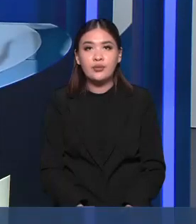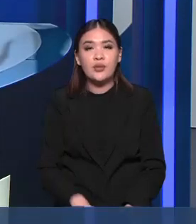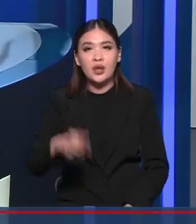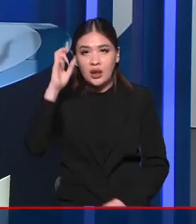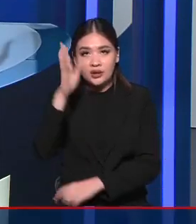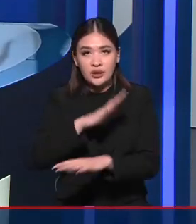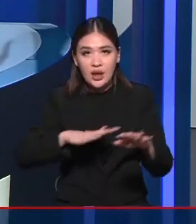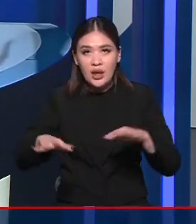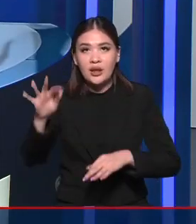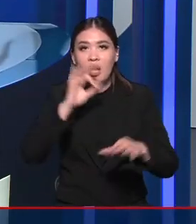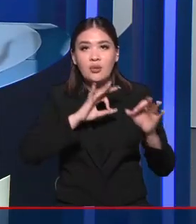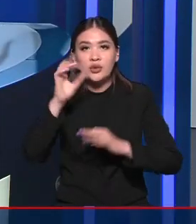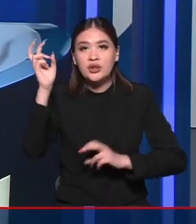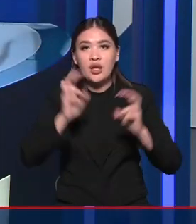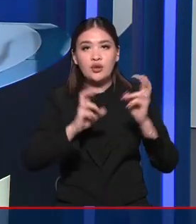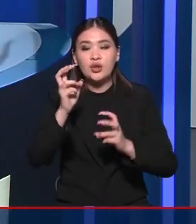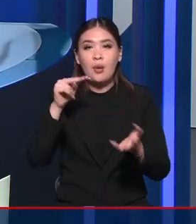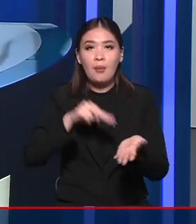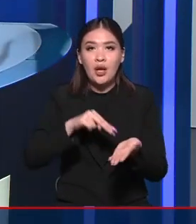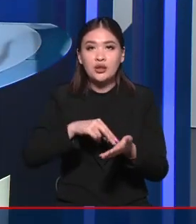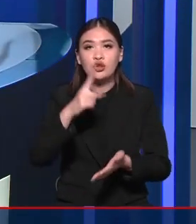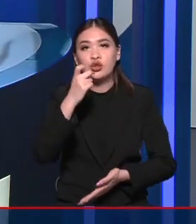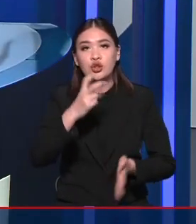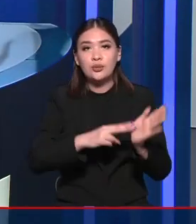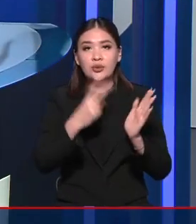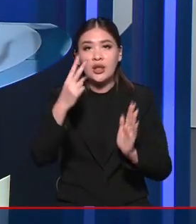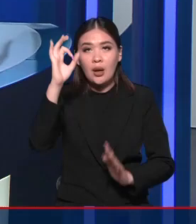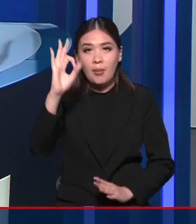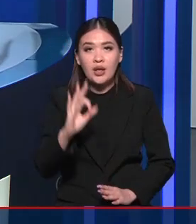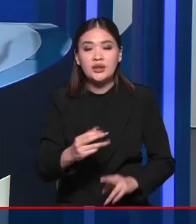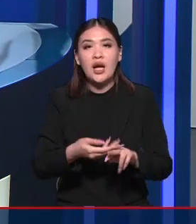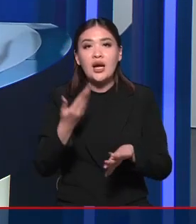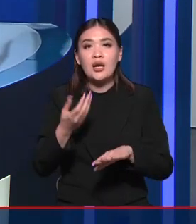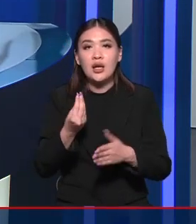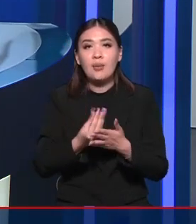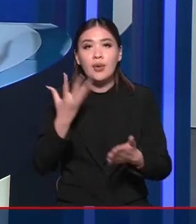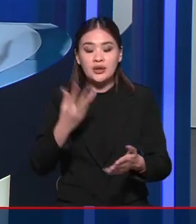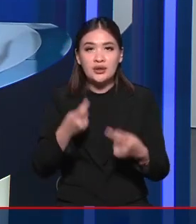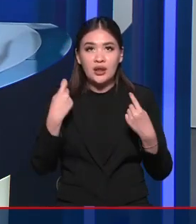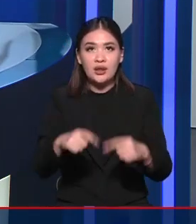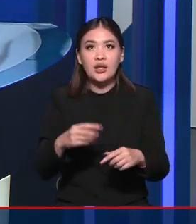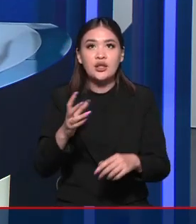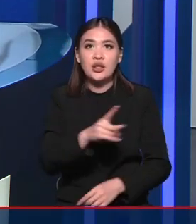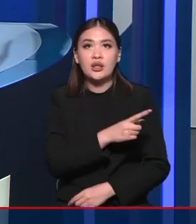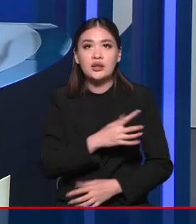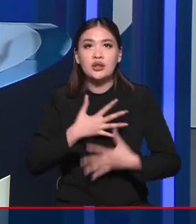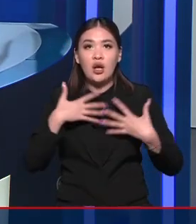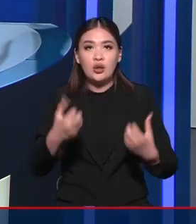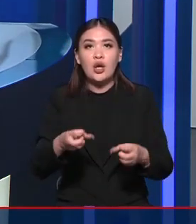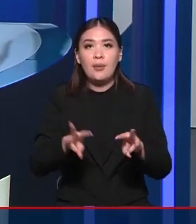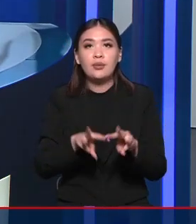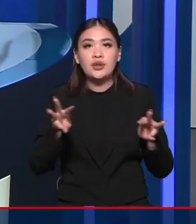Елімізде дәрі-дәрмек зауытындағы бағасынан 172%-ға қымбат сатылады. Денсаулық сақтау министрлігін тексерген Әлихан